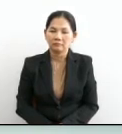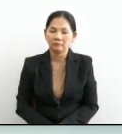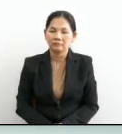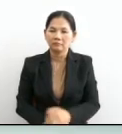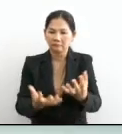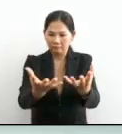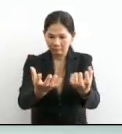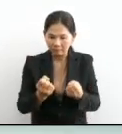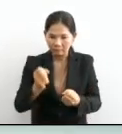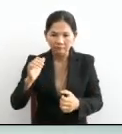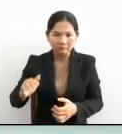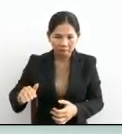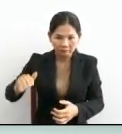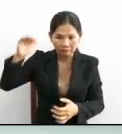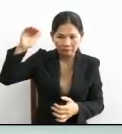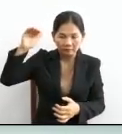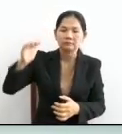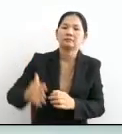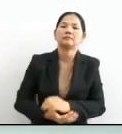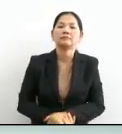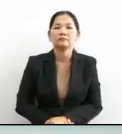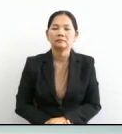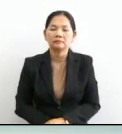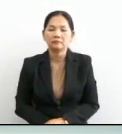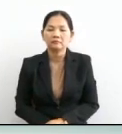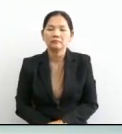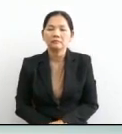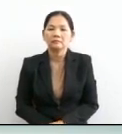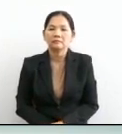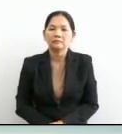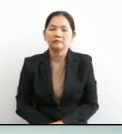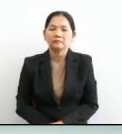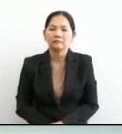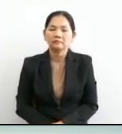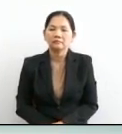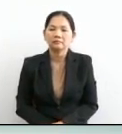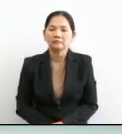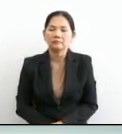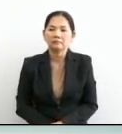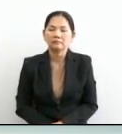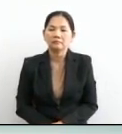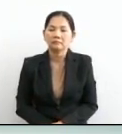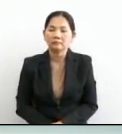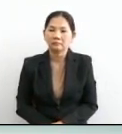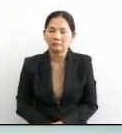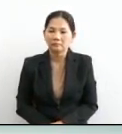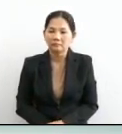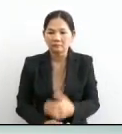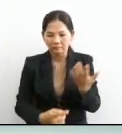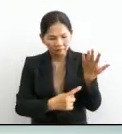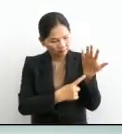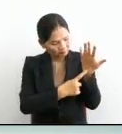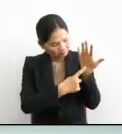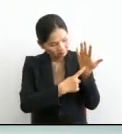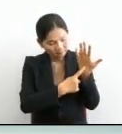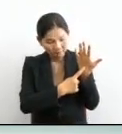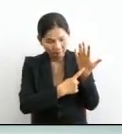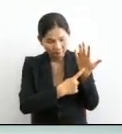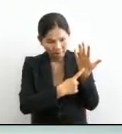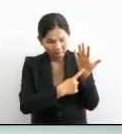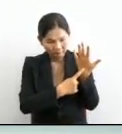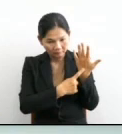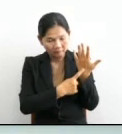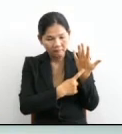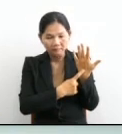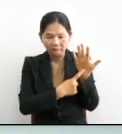តម្រូវការខ្ពស់ចាគាត់ដាក់សញ្ញាខណ្ឌចាសរសេរសញ្ញា